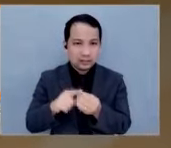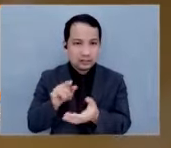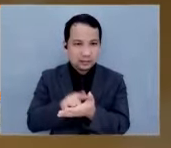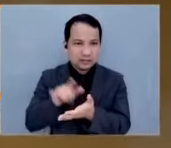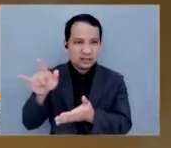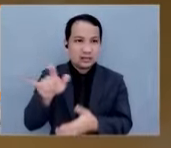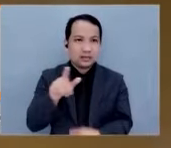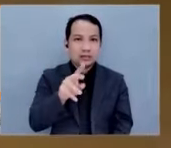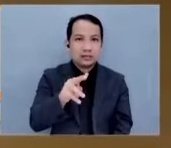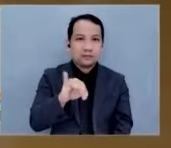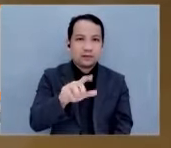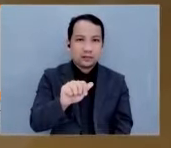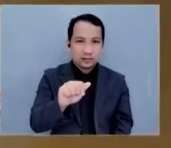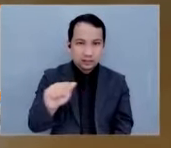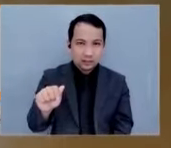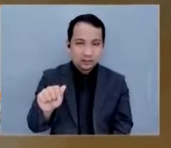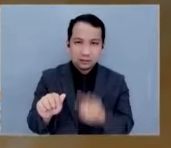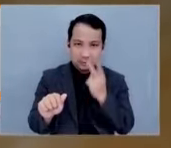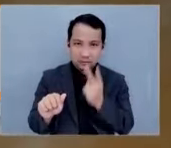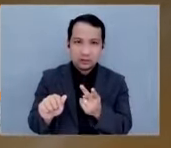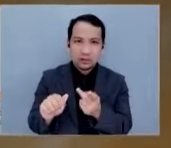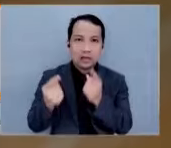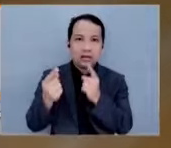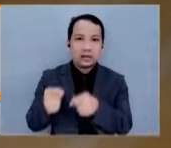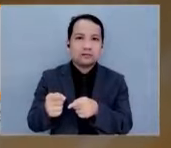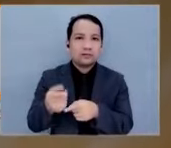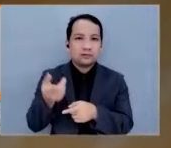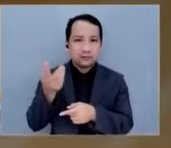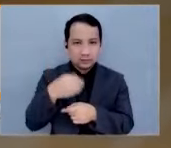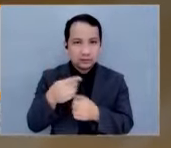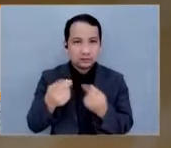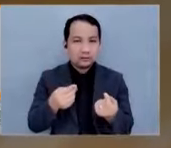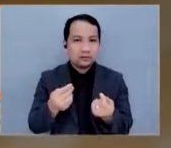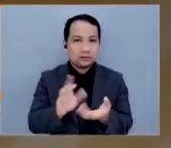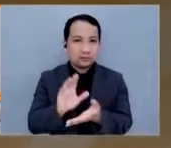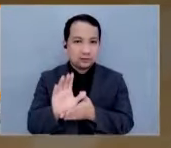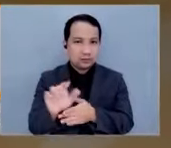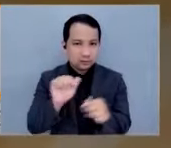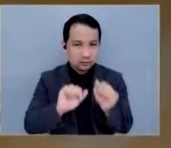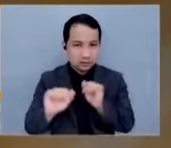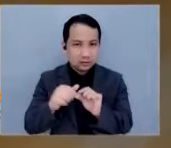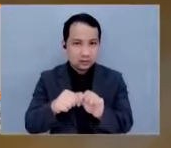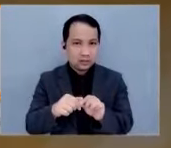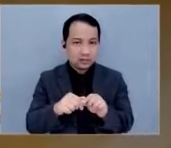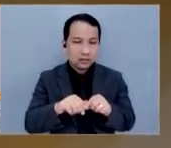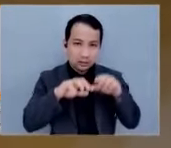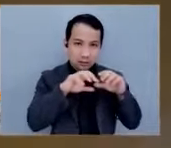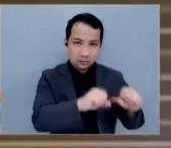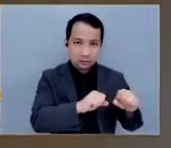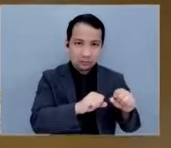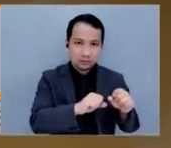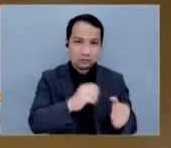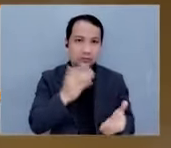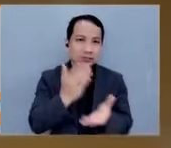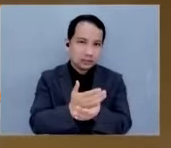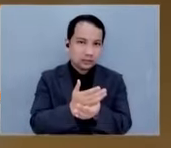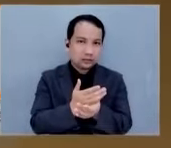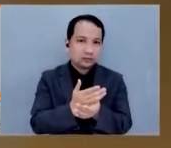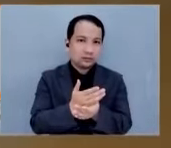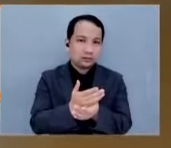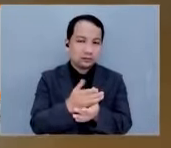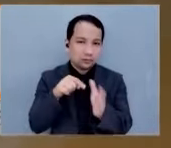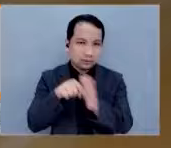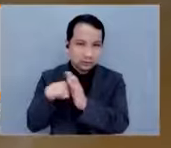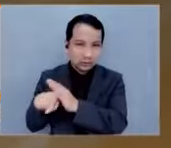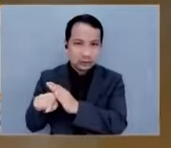MIAA, nakikita nilang epektibo ang kanilang mga ginagawang aksyon para puksain ang mga peste sa NAIA. Yung mga nahuhuli daw